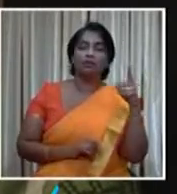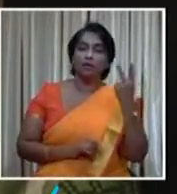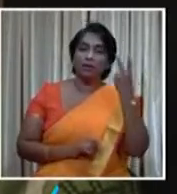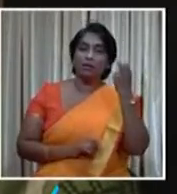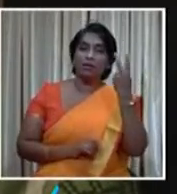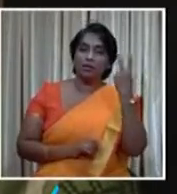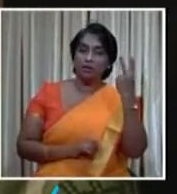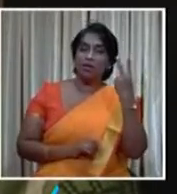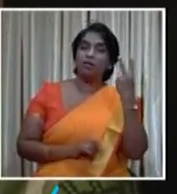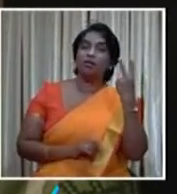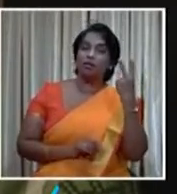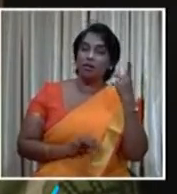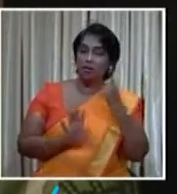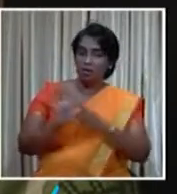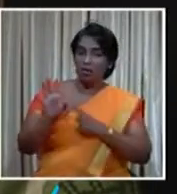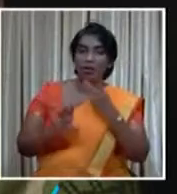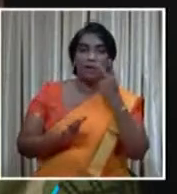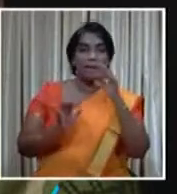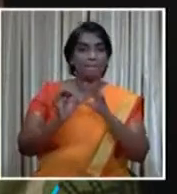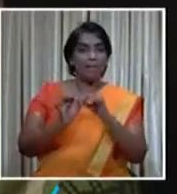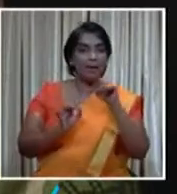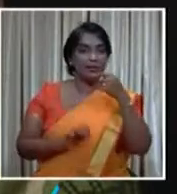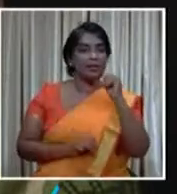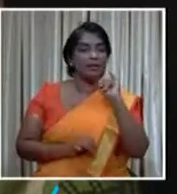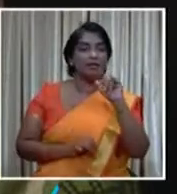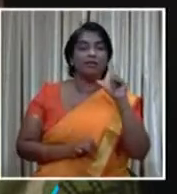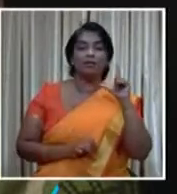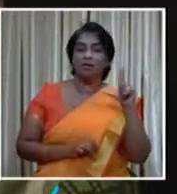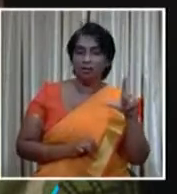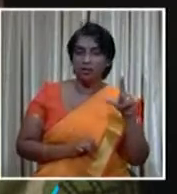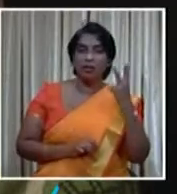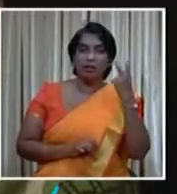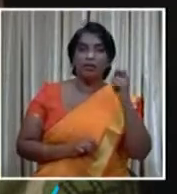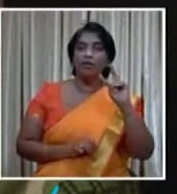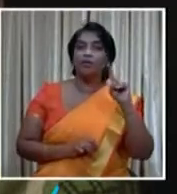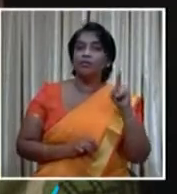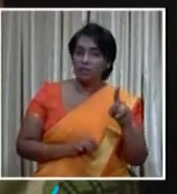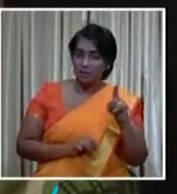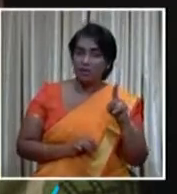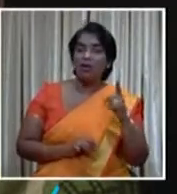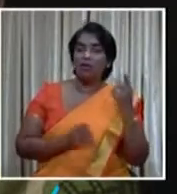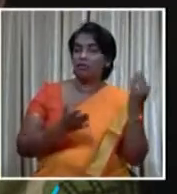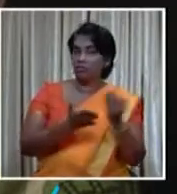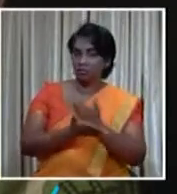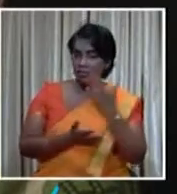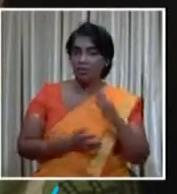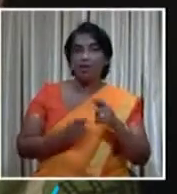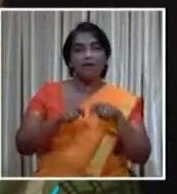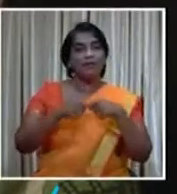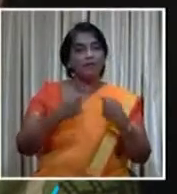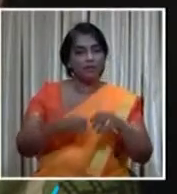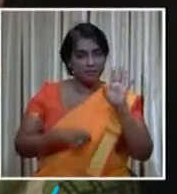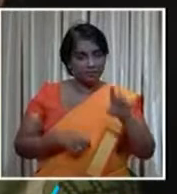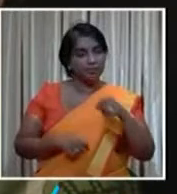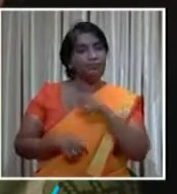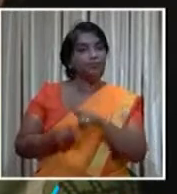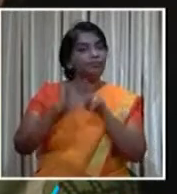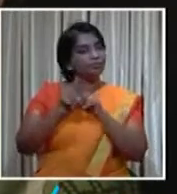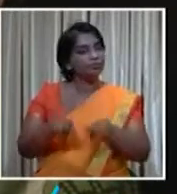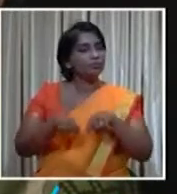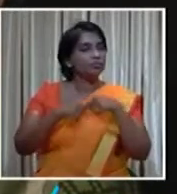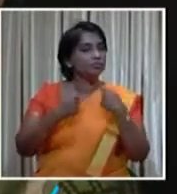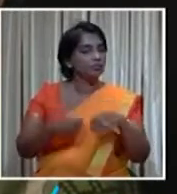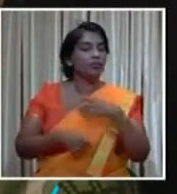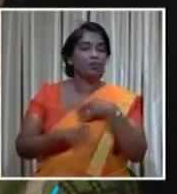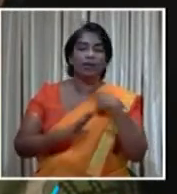2022 වර්ෂයේදීත් රුපියල් බිලියන 164ක් 2021 වර්ෂයේදීත් වෙන් කර වියදම් කරනු ලැබුවා. මෙවැනි වියදමක්